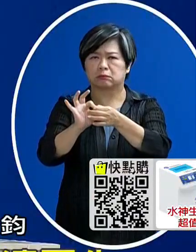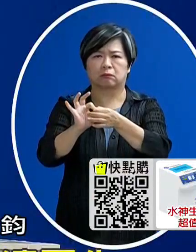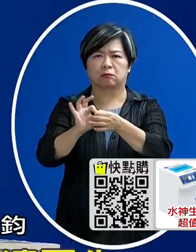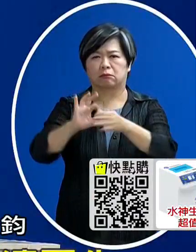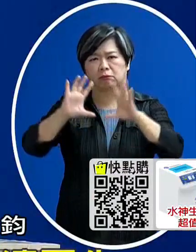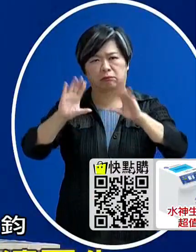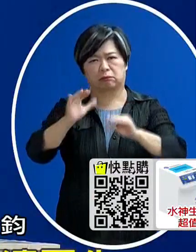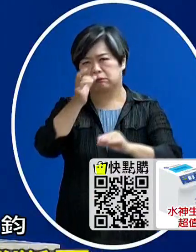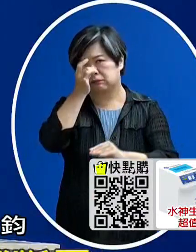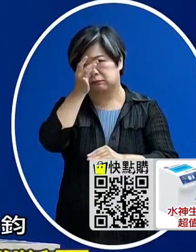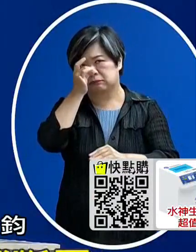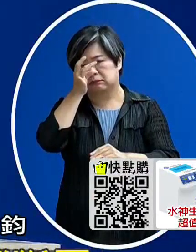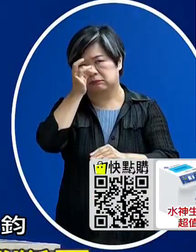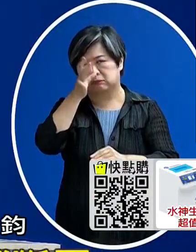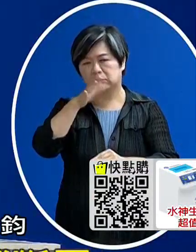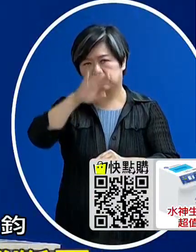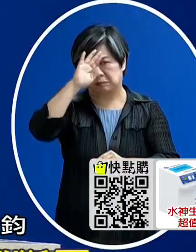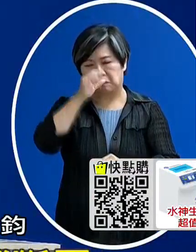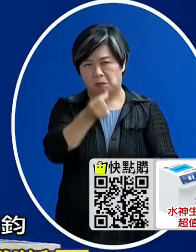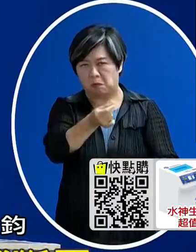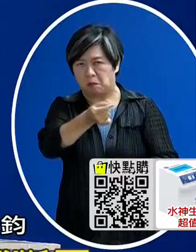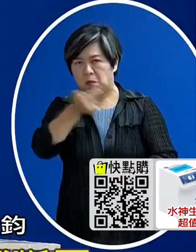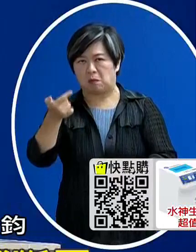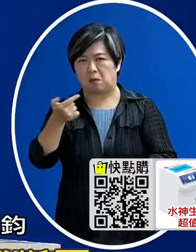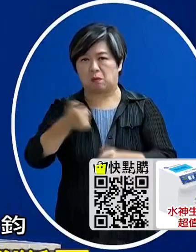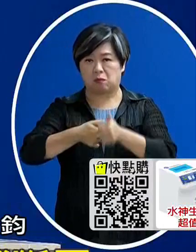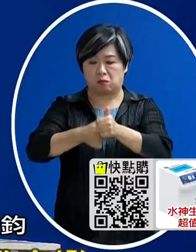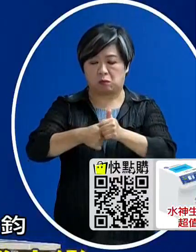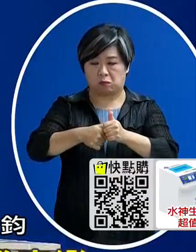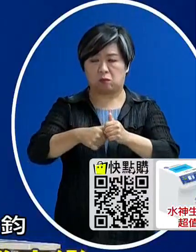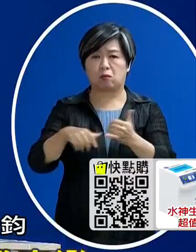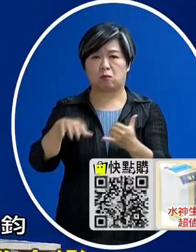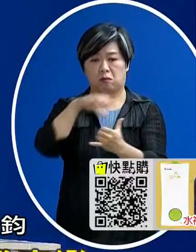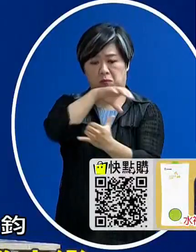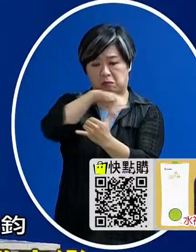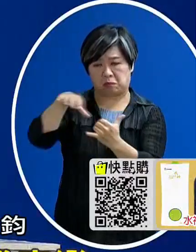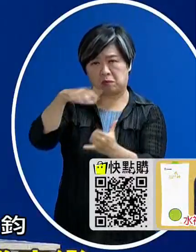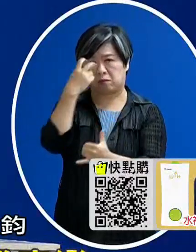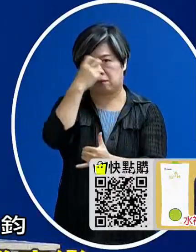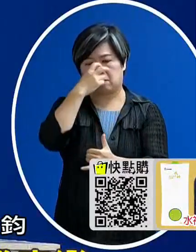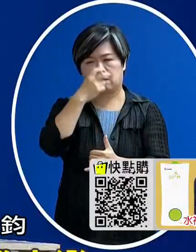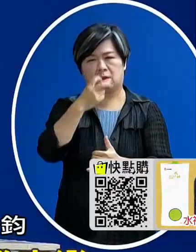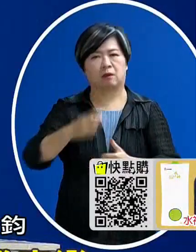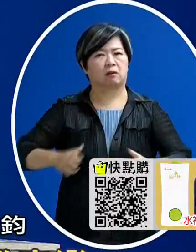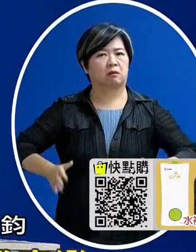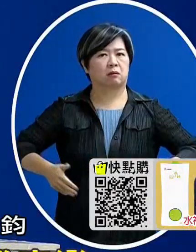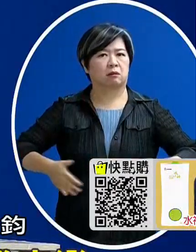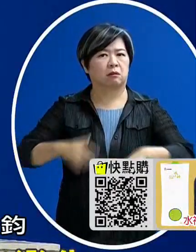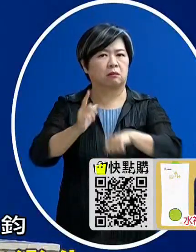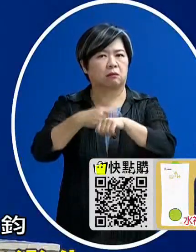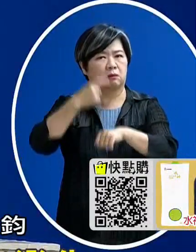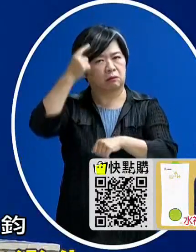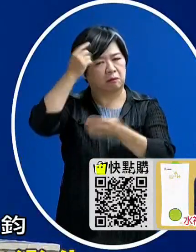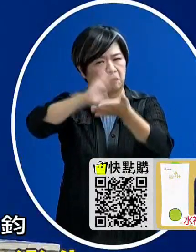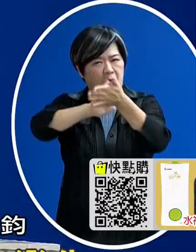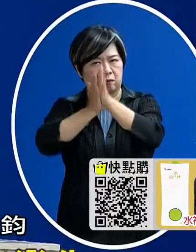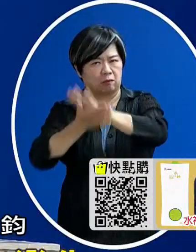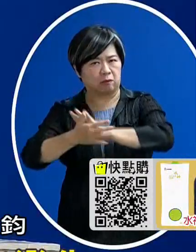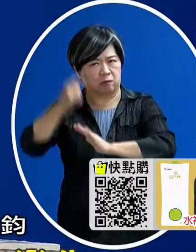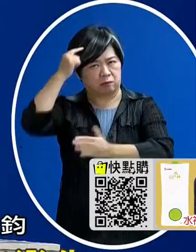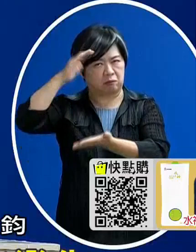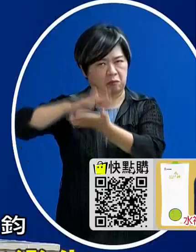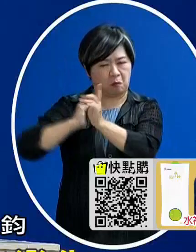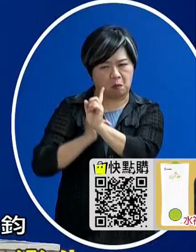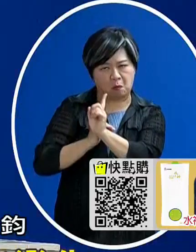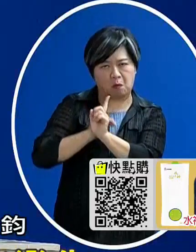好转，持续恶化。那再度追踪这个头部电脑断层，就有发现有急性的脑病变以及脑压升高